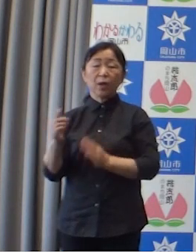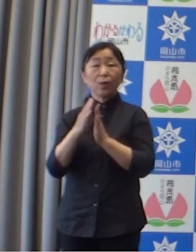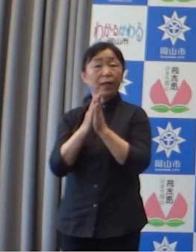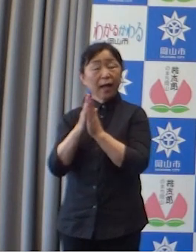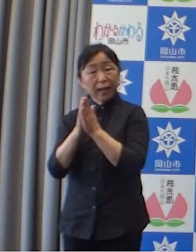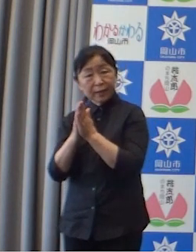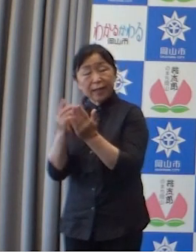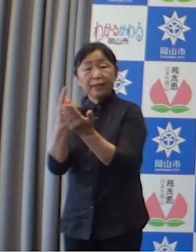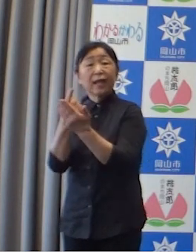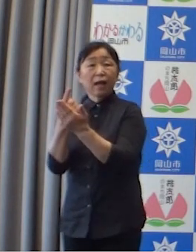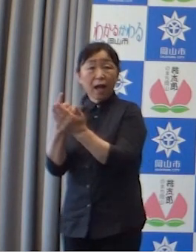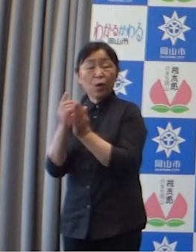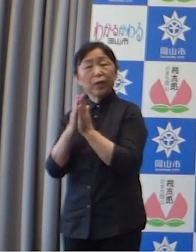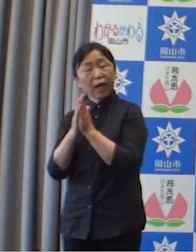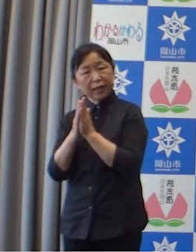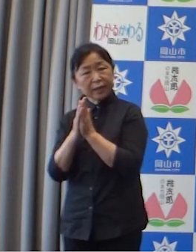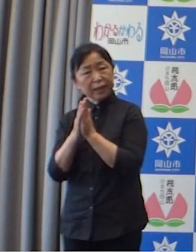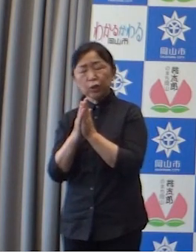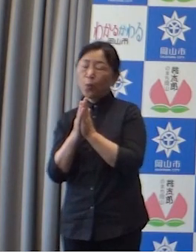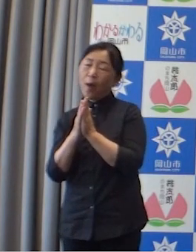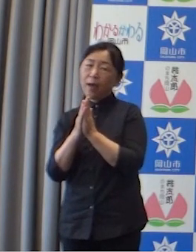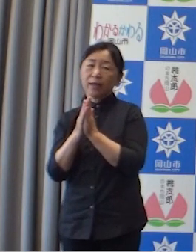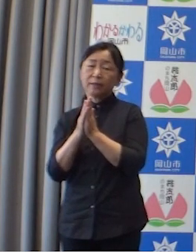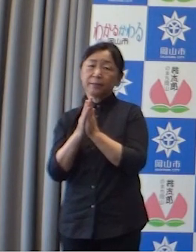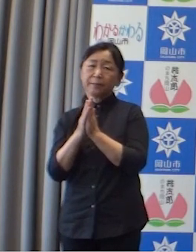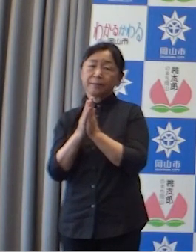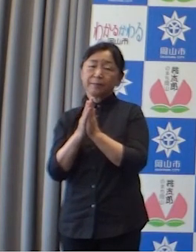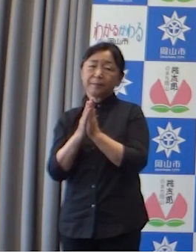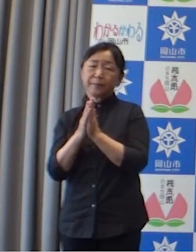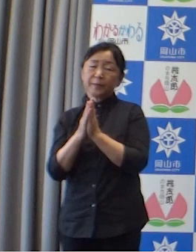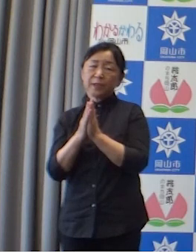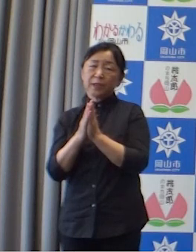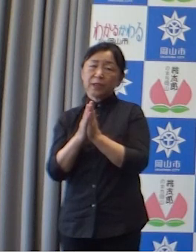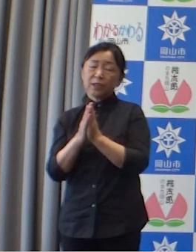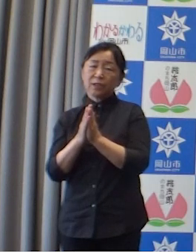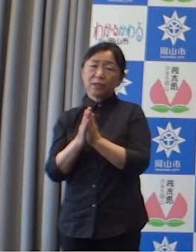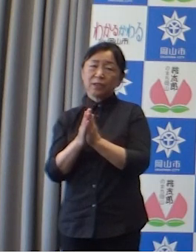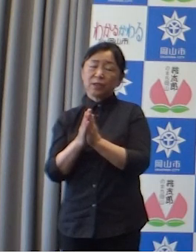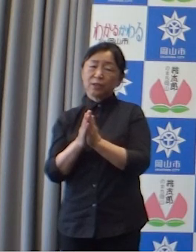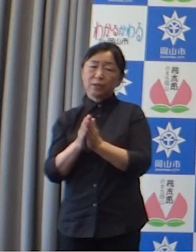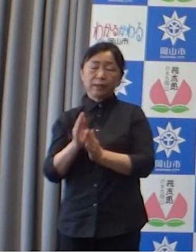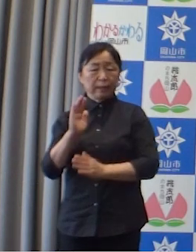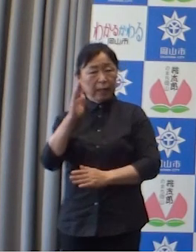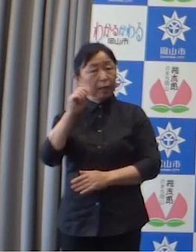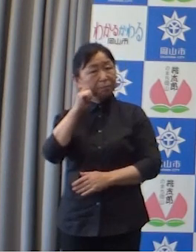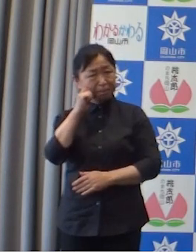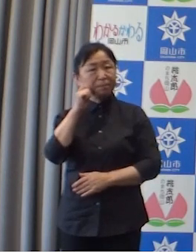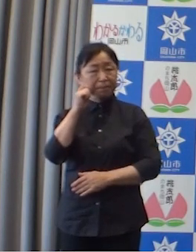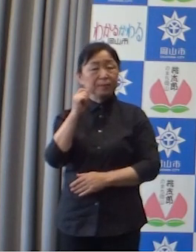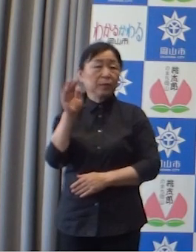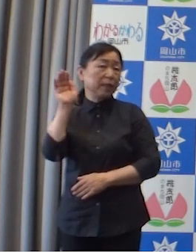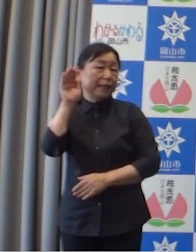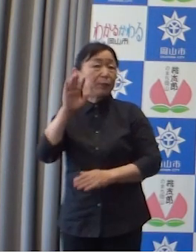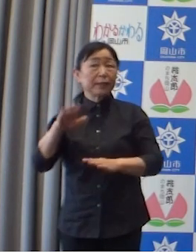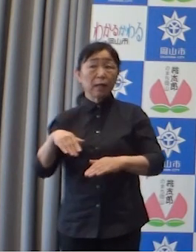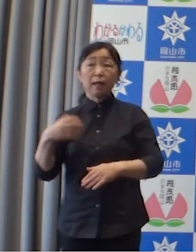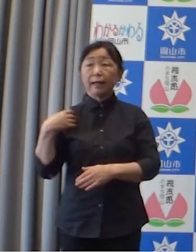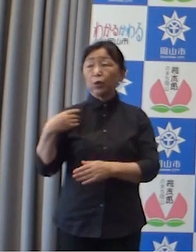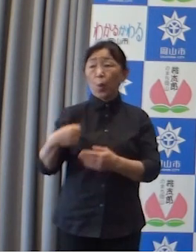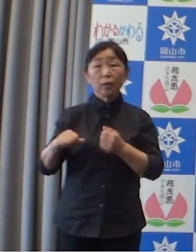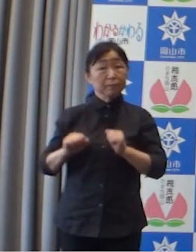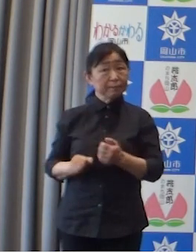お願いして参加していくっていうのにはちょっと馴染みにくいという話を聞いて、おりました。担当